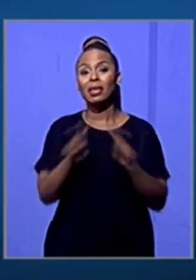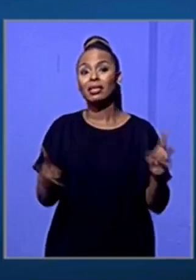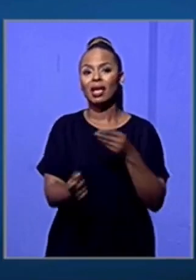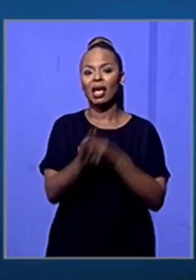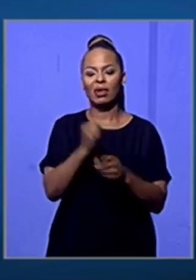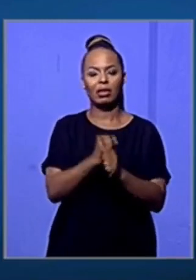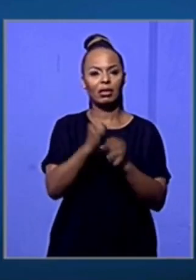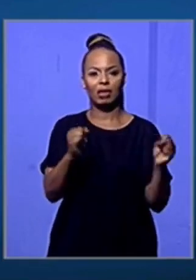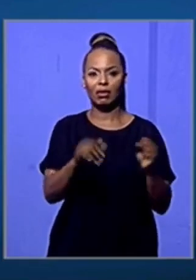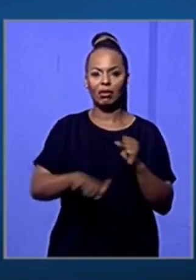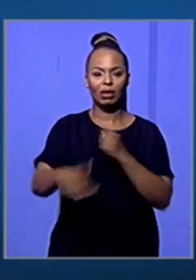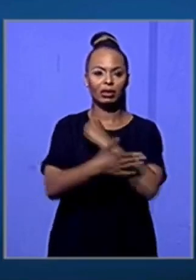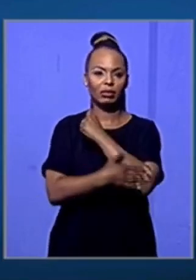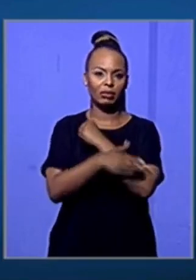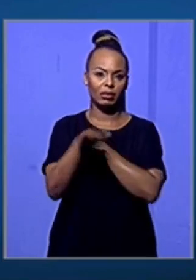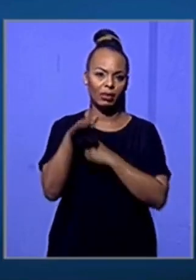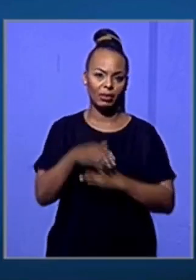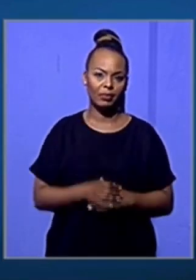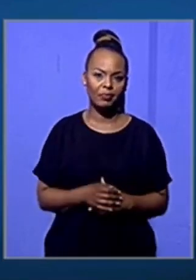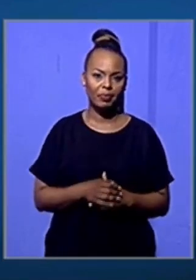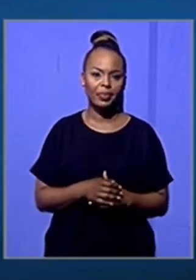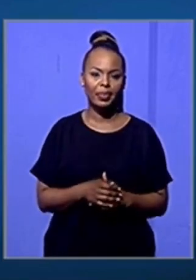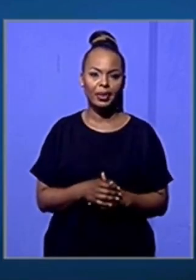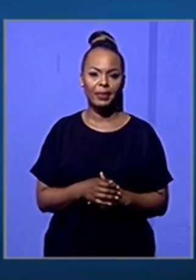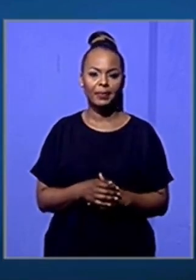kwa Zimbabwe.